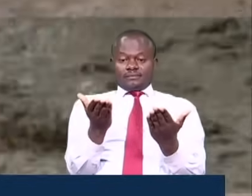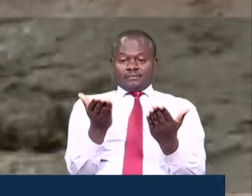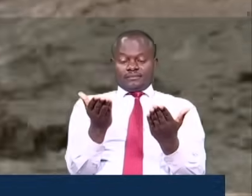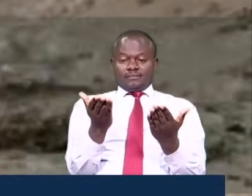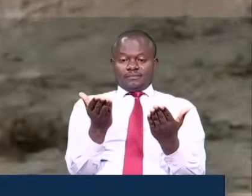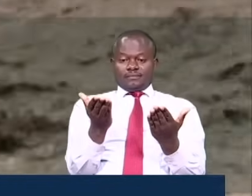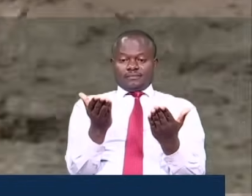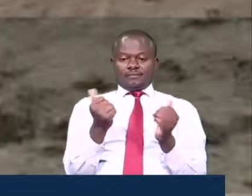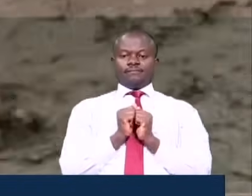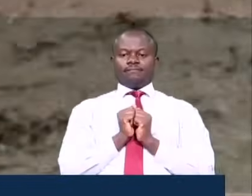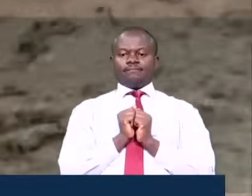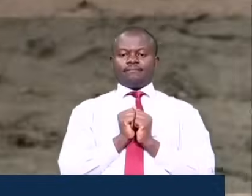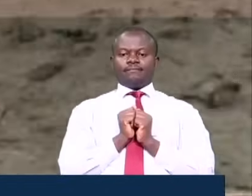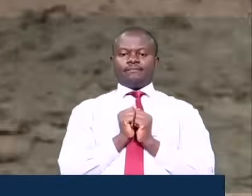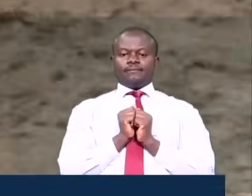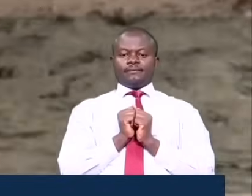n'ibiza.